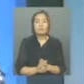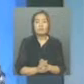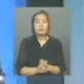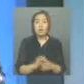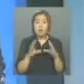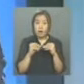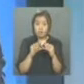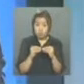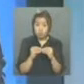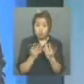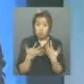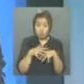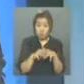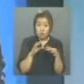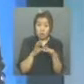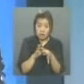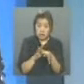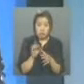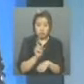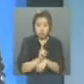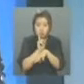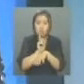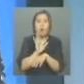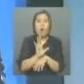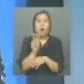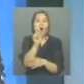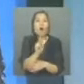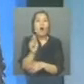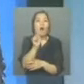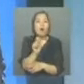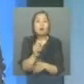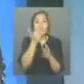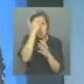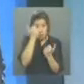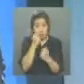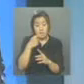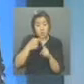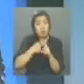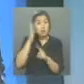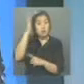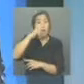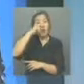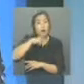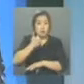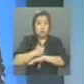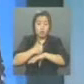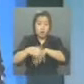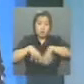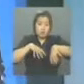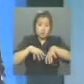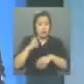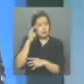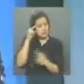ความร่วมมือด้านพลังงานนิวเคลียร์อาเซียนที่ประเทศไทยเป็นเจ้าภาพในเดือนหน้าต้องจับตาดูความเคลื่อนไหวในการสร้างโรง